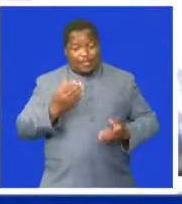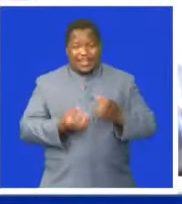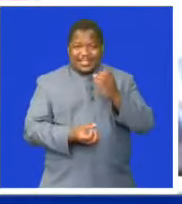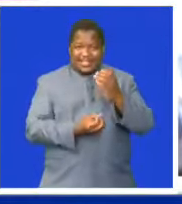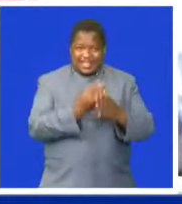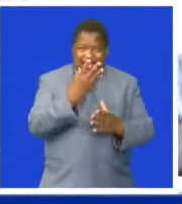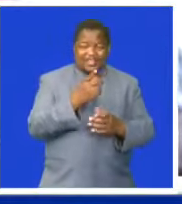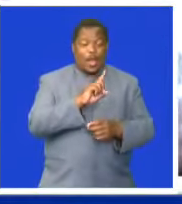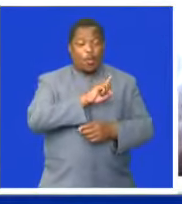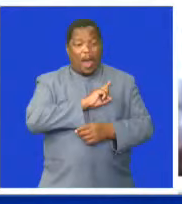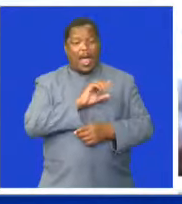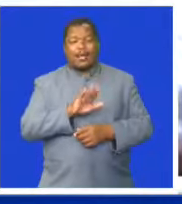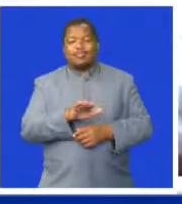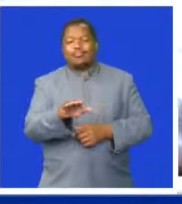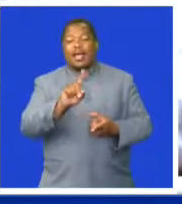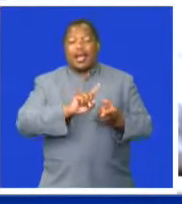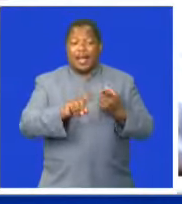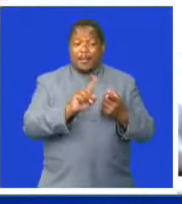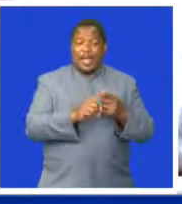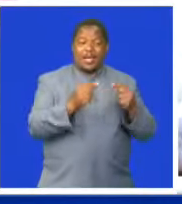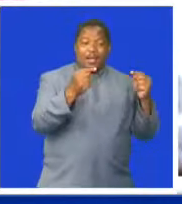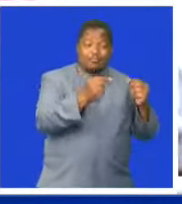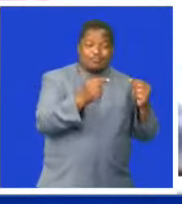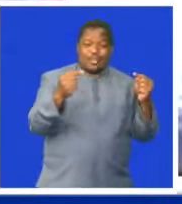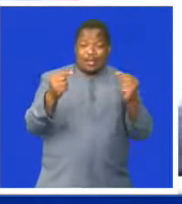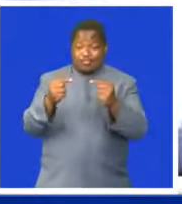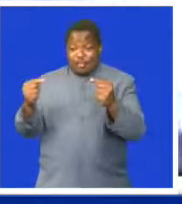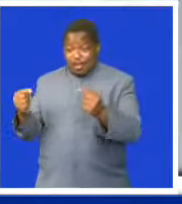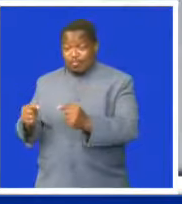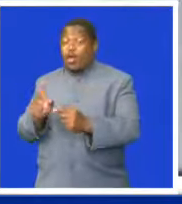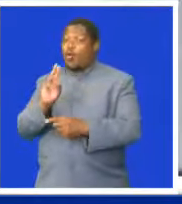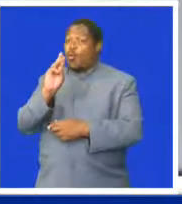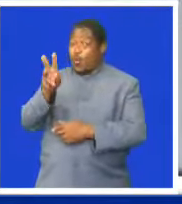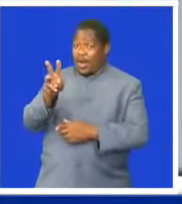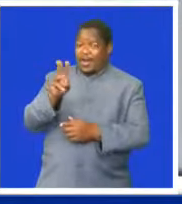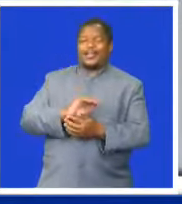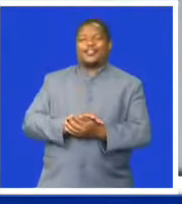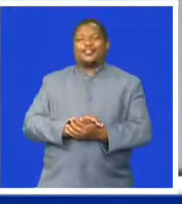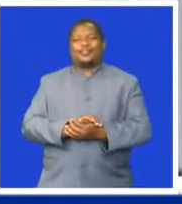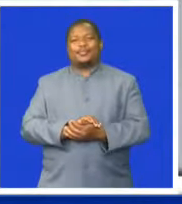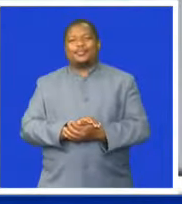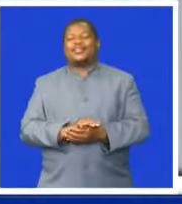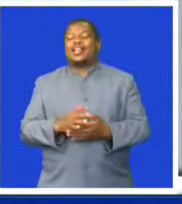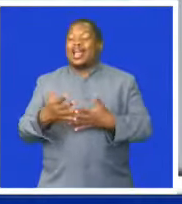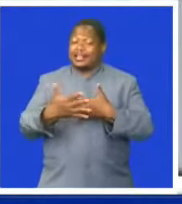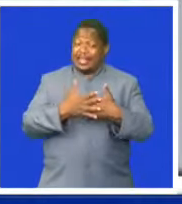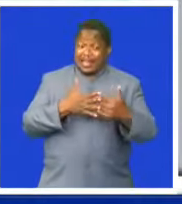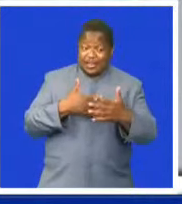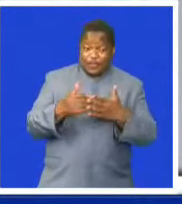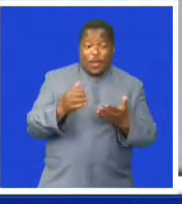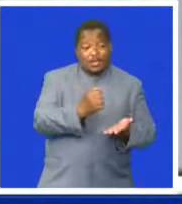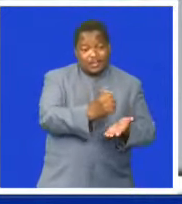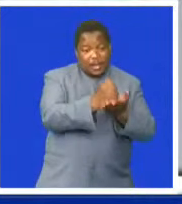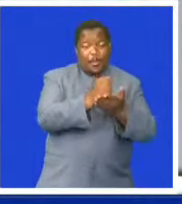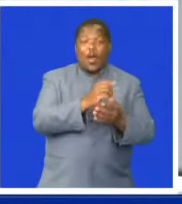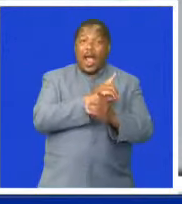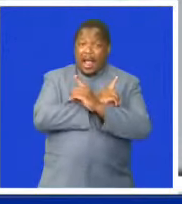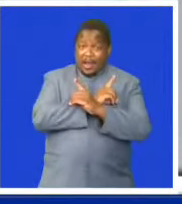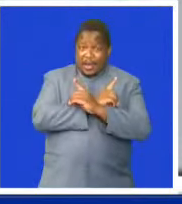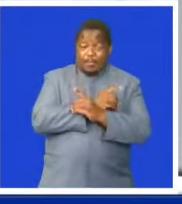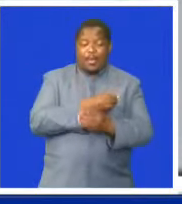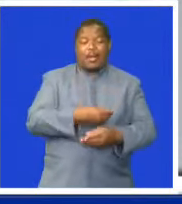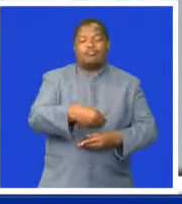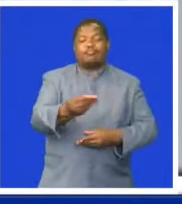ngalokunye lokungagcinekisa kuphepha kwabadlali basabuyela batilolonga. Le nhlangano ke seyikwethulile lokho letobambisa ngakwe macembu